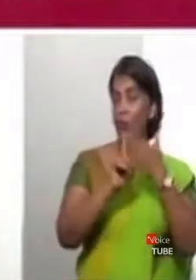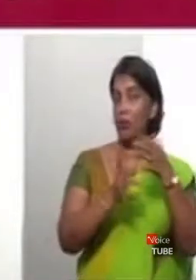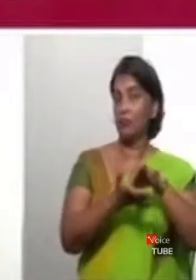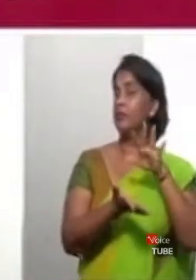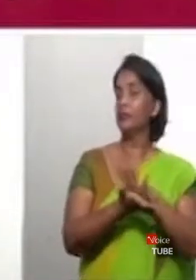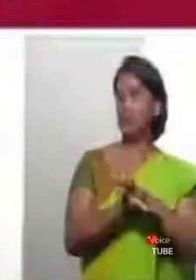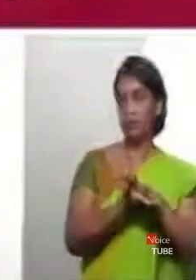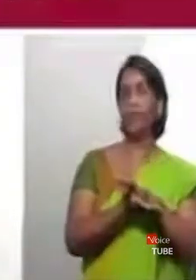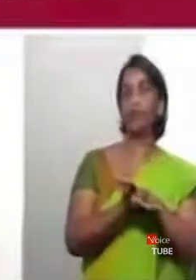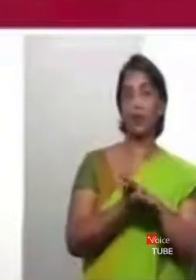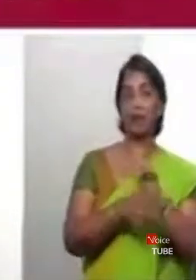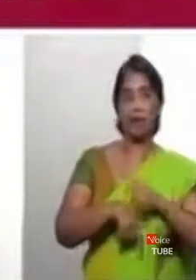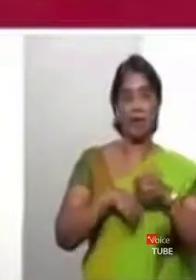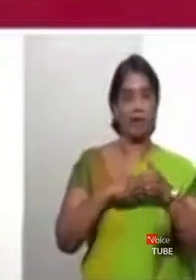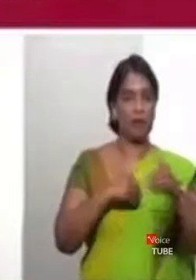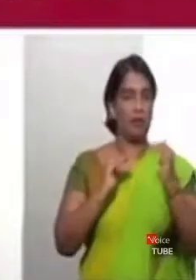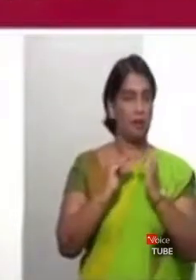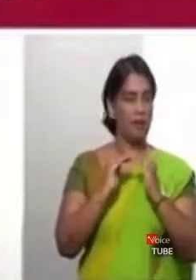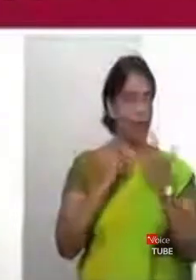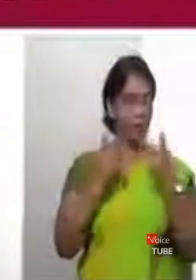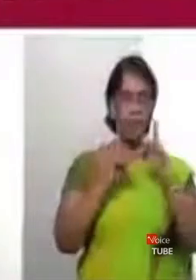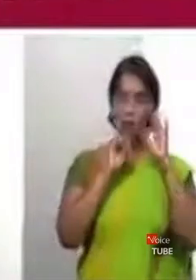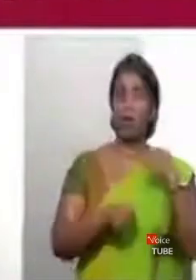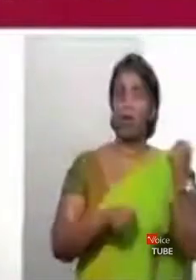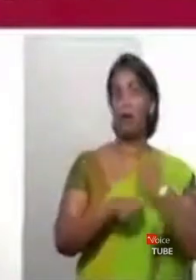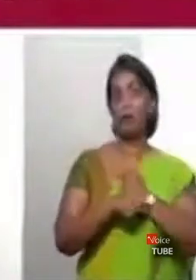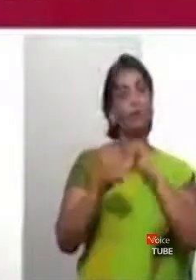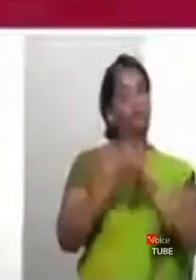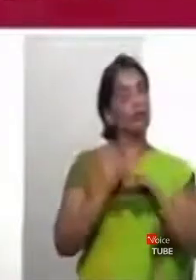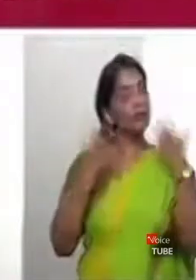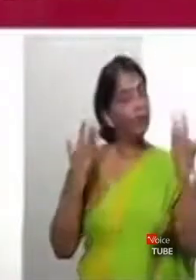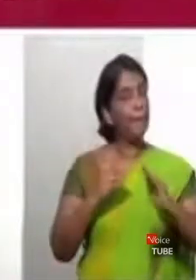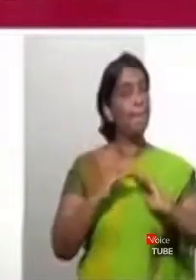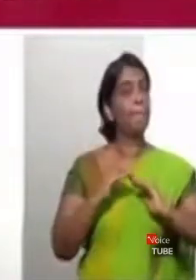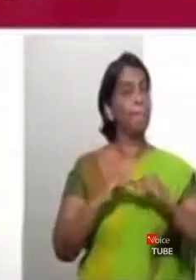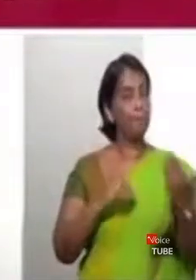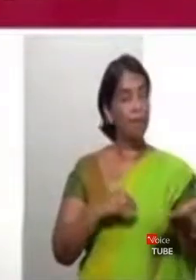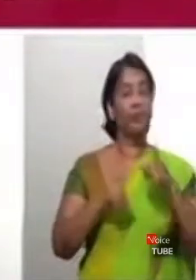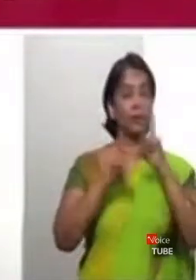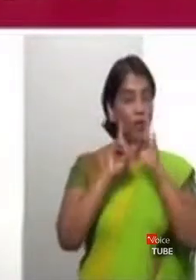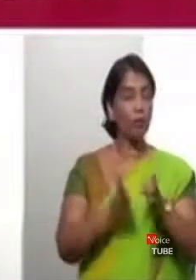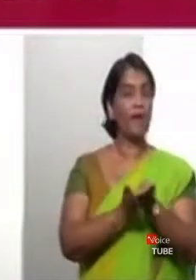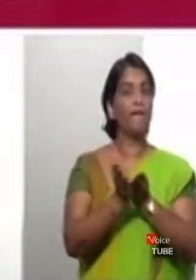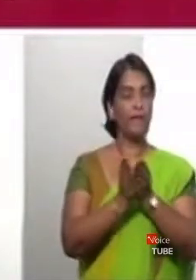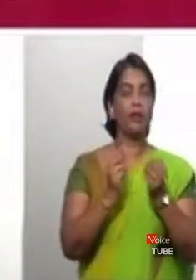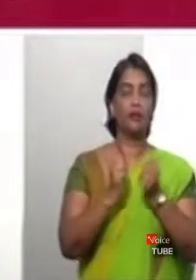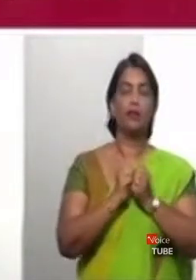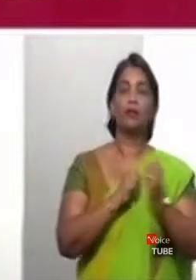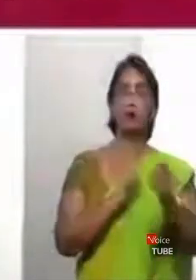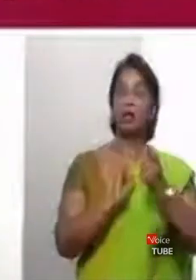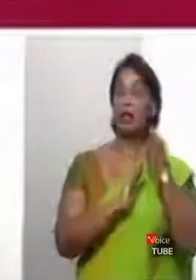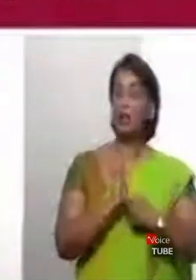පිළිබඳ තීන්දුව ගන්න සුදුසු කාලයක් නෙමෙයි. ඒ නව රජය පත් වුණාට පස්සේ අදාළ විනය